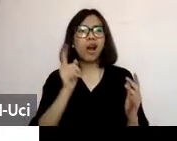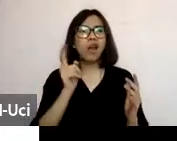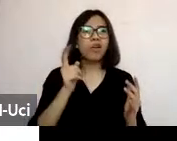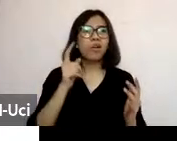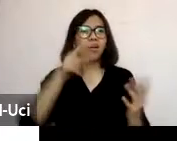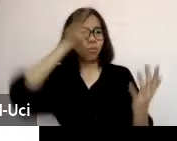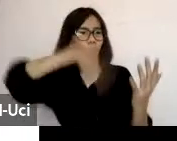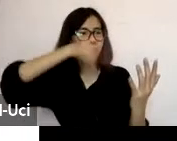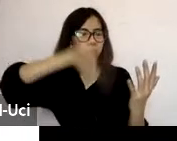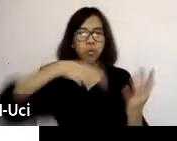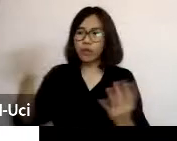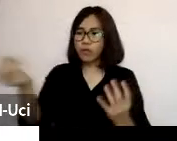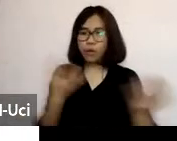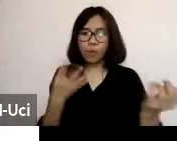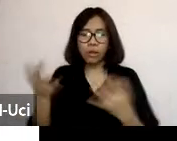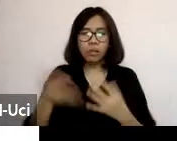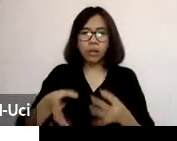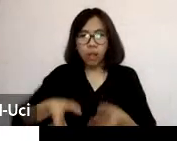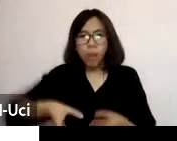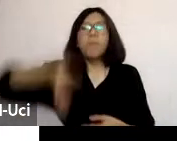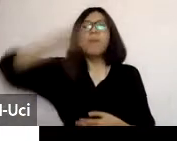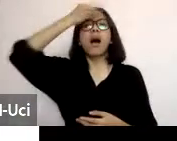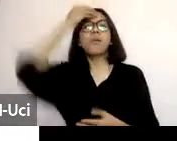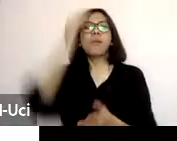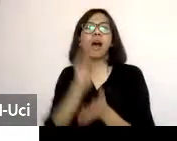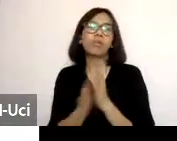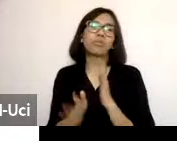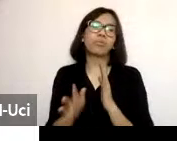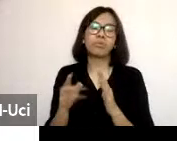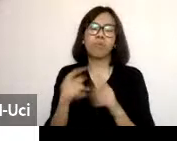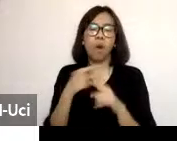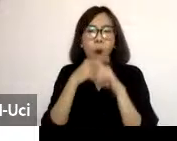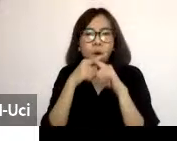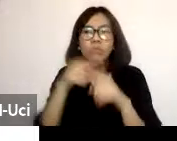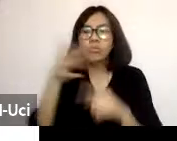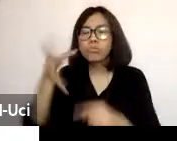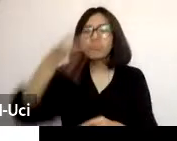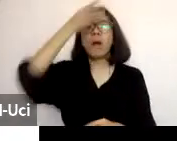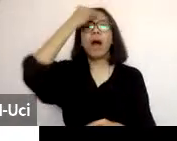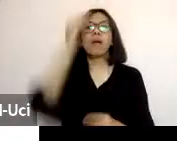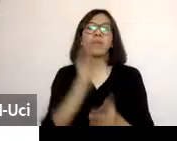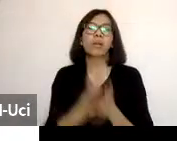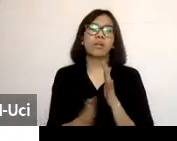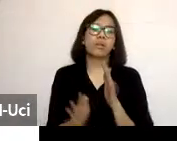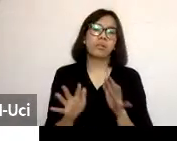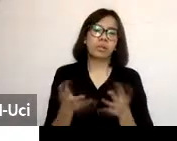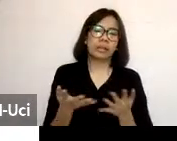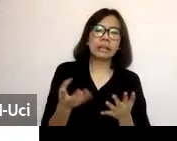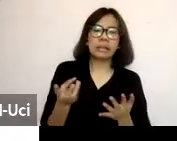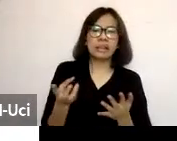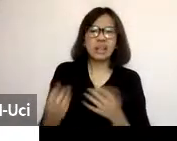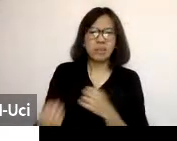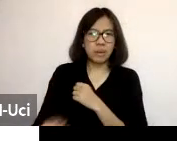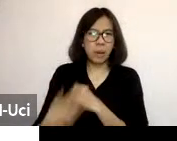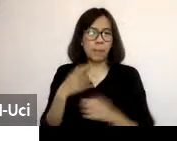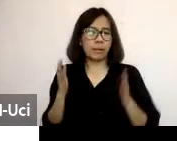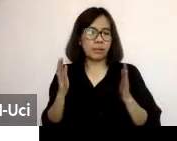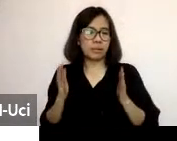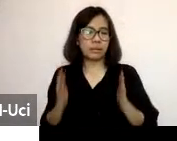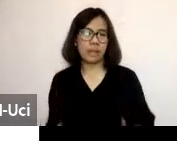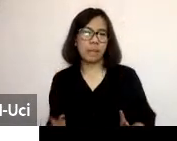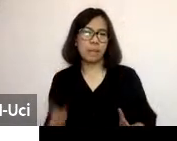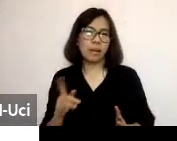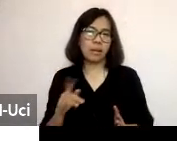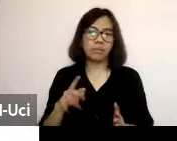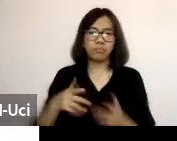syarat dan ketentuan yang berlaku dan seterusnya sehingga menghasilkan sebuah perilaku yang kurang kurang apa kurang kerja si